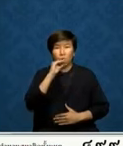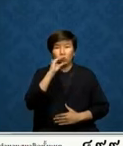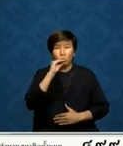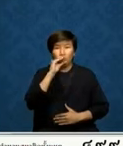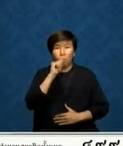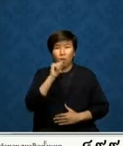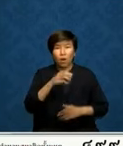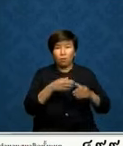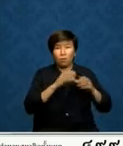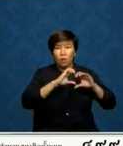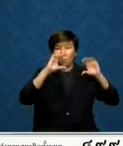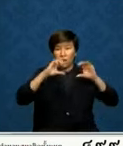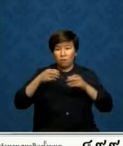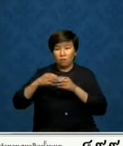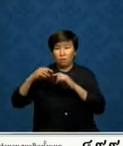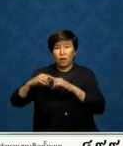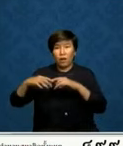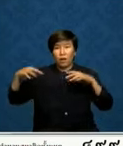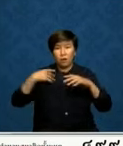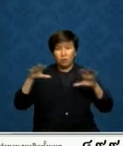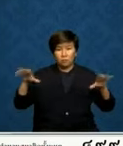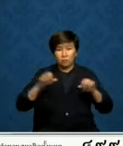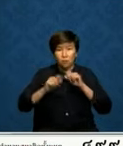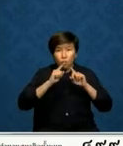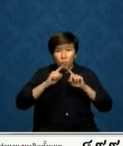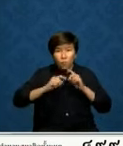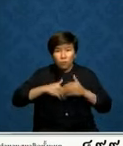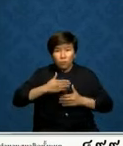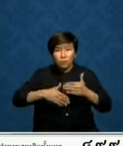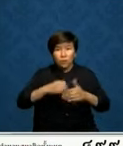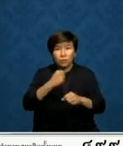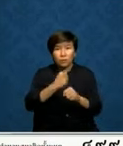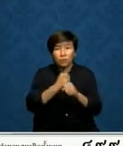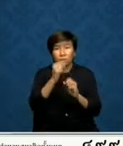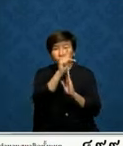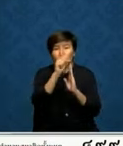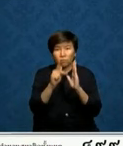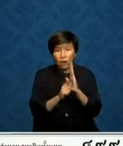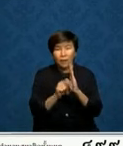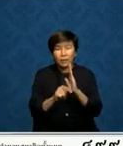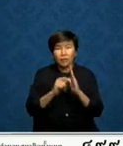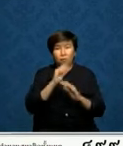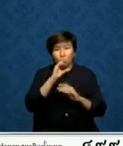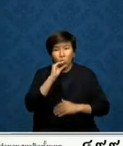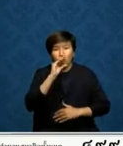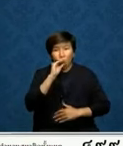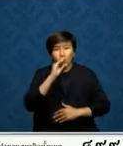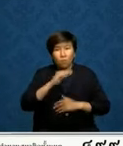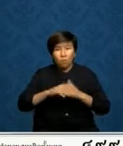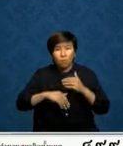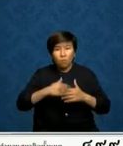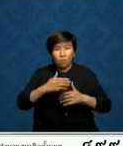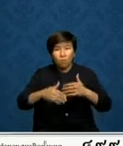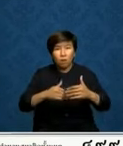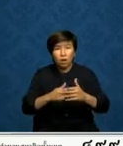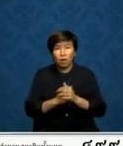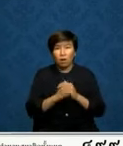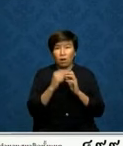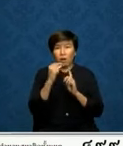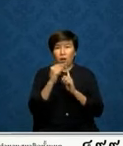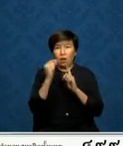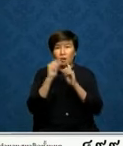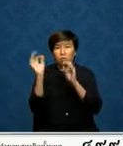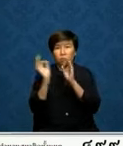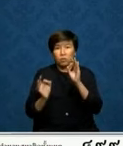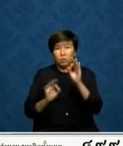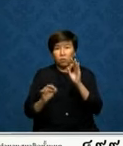วิปรัฐบาลและวิปฝ่ายค้านมีการพูดคุยกันด้วยดีเราจะเดินหน้าการพิจารณากฎหมายฉบับนี้ไปก่อน พูดอย่างนี้นะครับไม่มีประโยคไหนที่บอกว่าจ